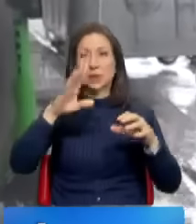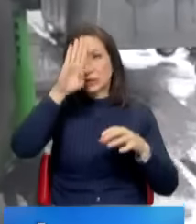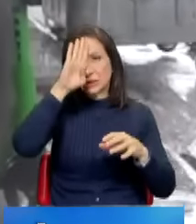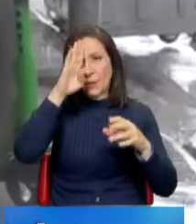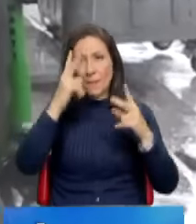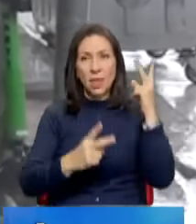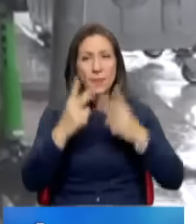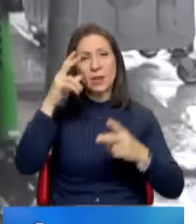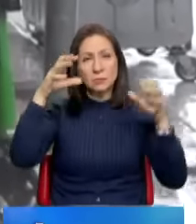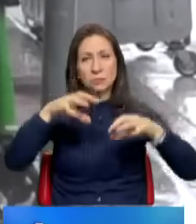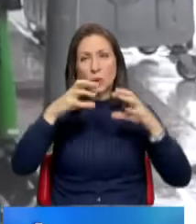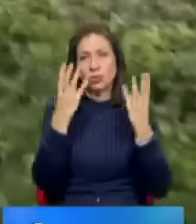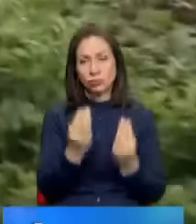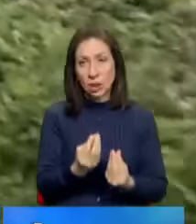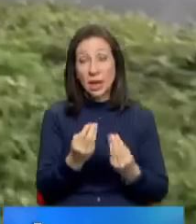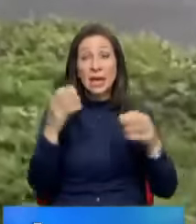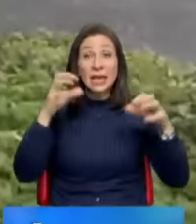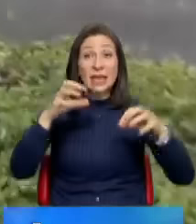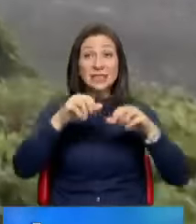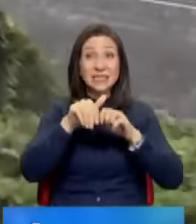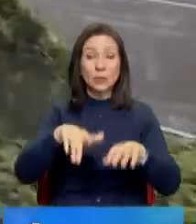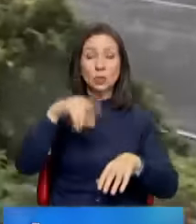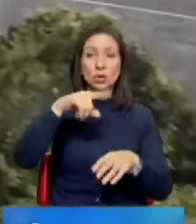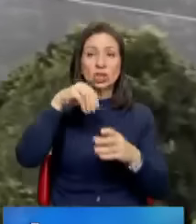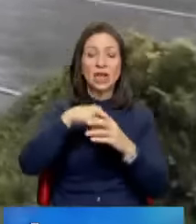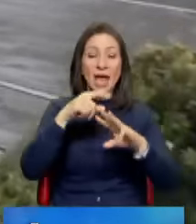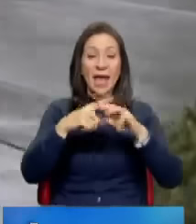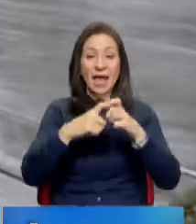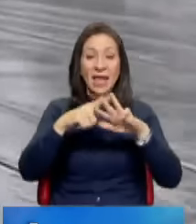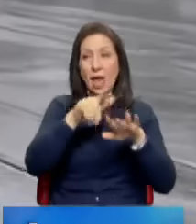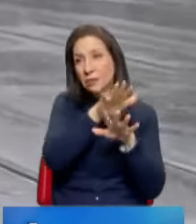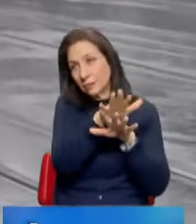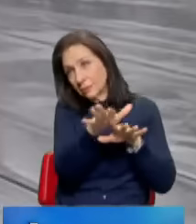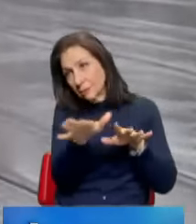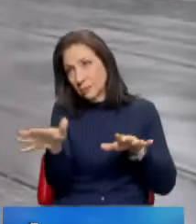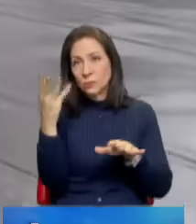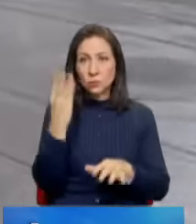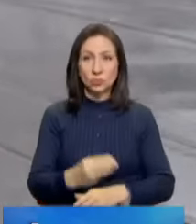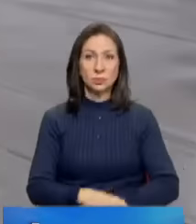İstanbul'u aralıklarla sağanak getirecek. Yağışlı sistem gün içerisinde Ege kıyılarında etkisini arttıracak.